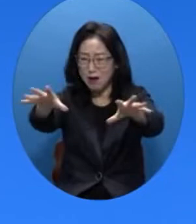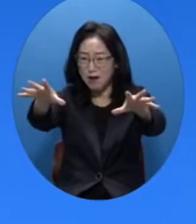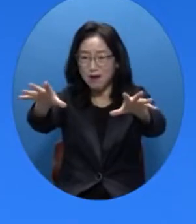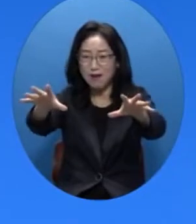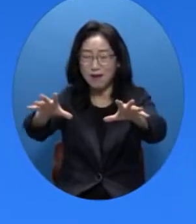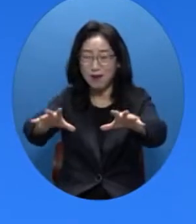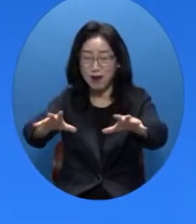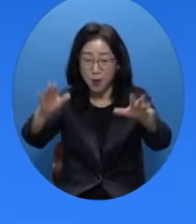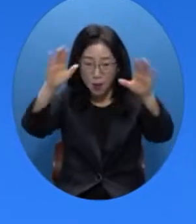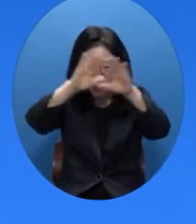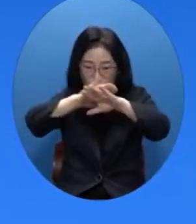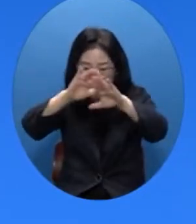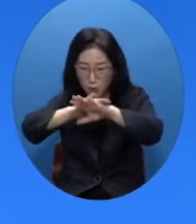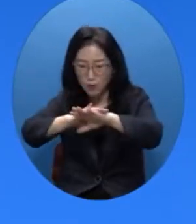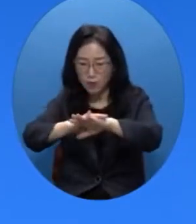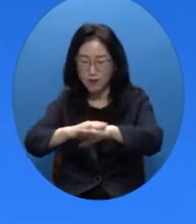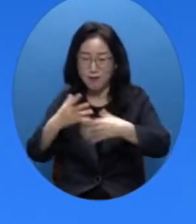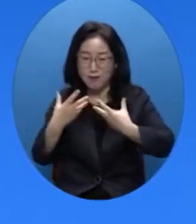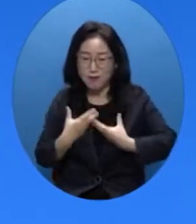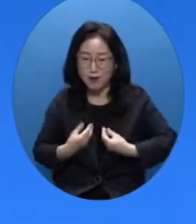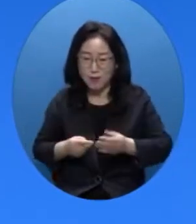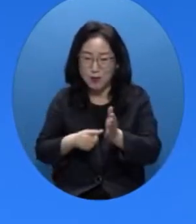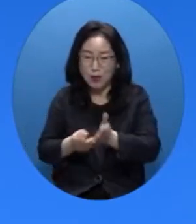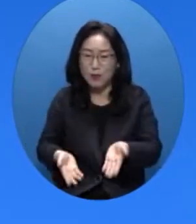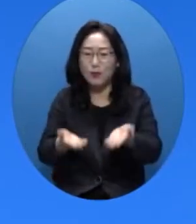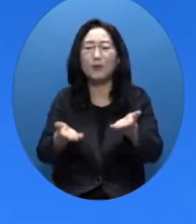절망이 깊어지게 만듭니다